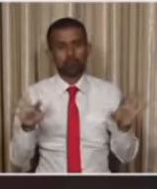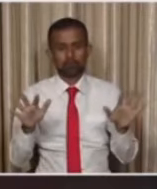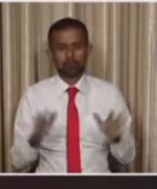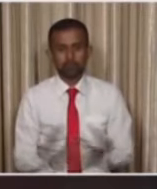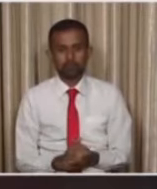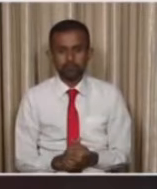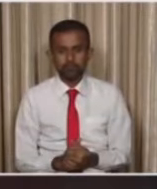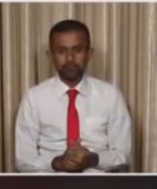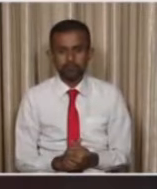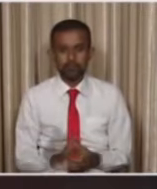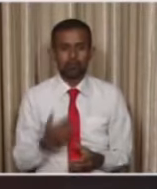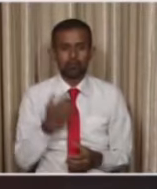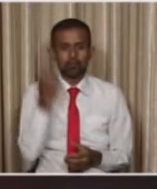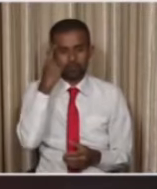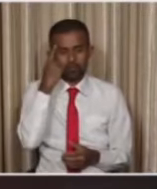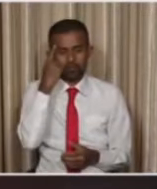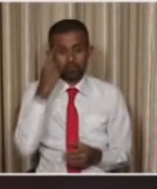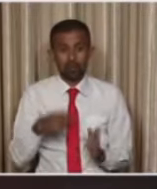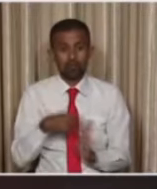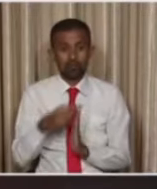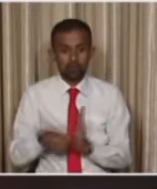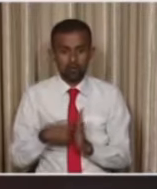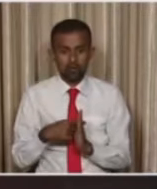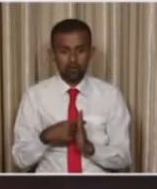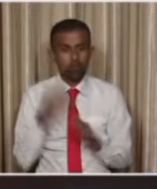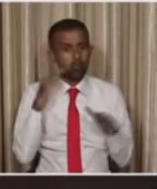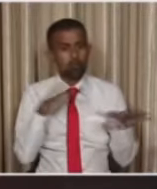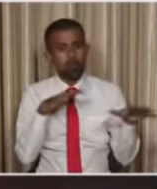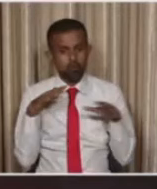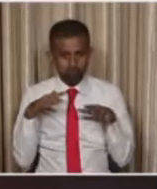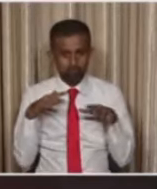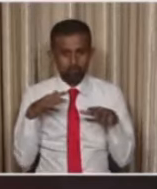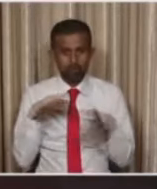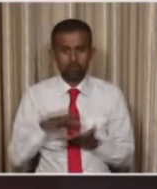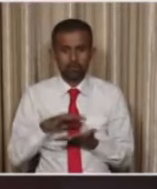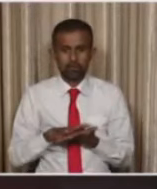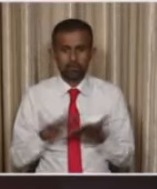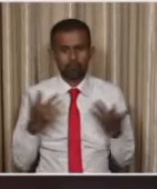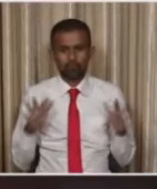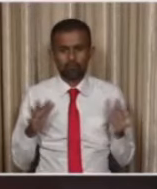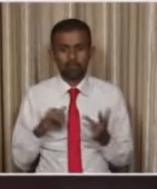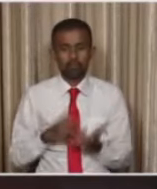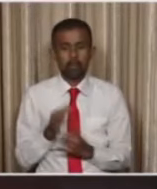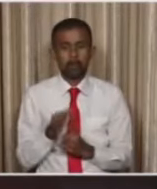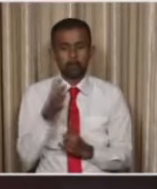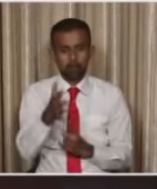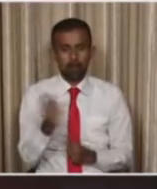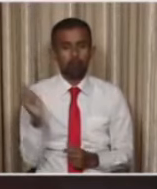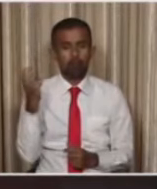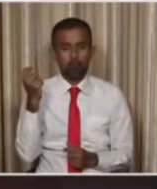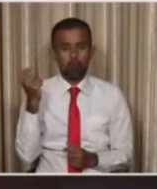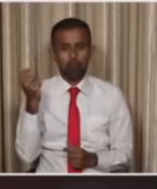නිසා අපි දන්නවා අද රටේ ජනතාව තීන්දුව කරලා හමාරයි සජිත් ප්‍රේමදාස මහත්තයා දිනනෝ කියන